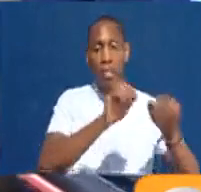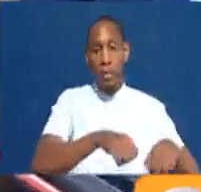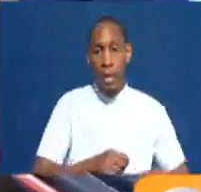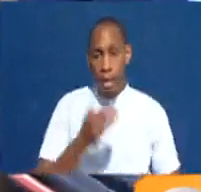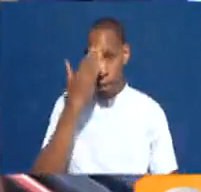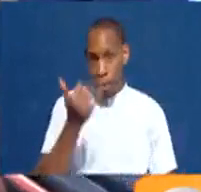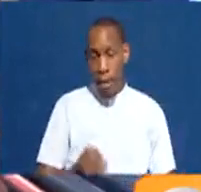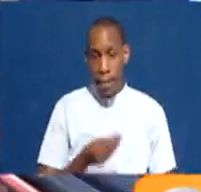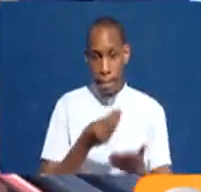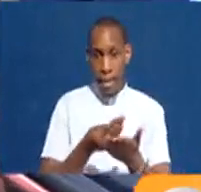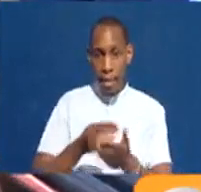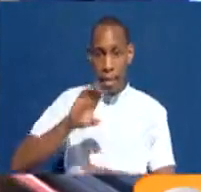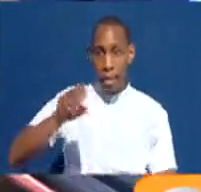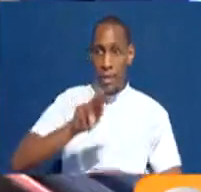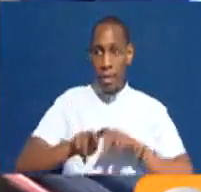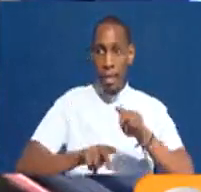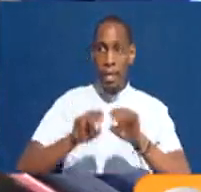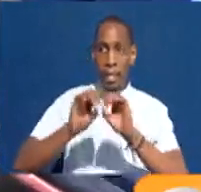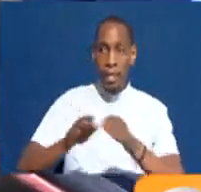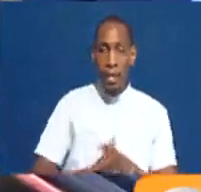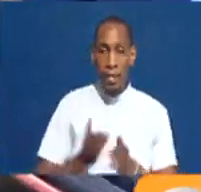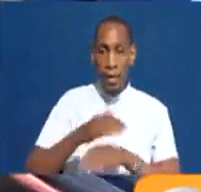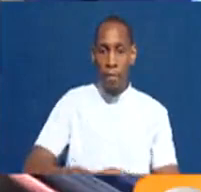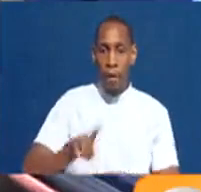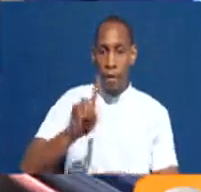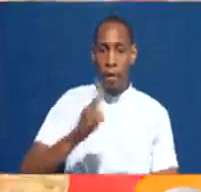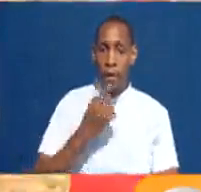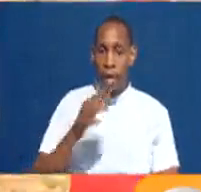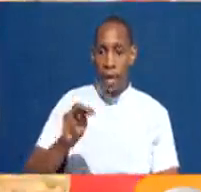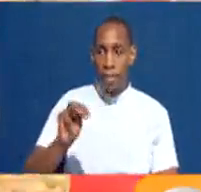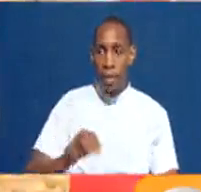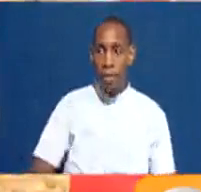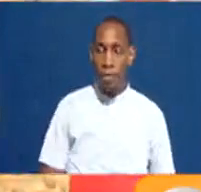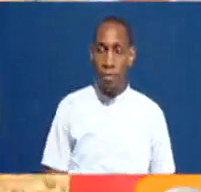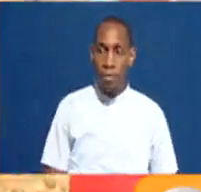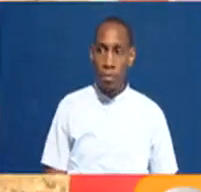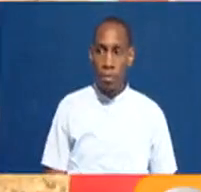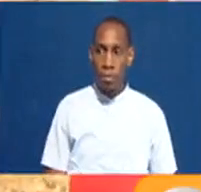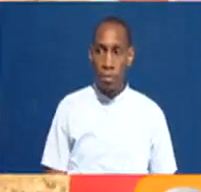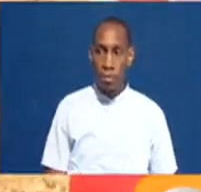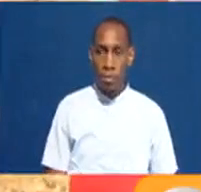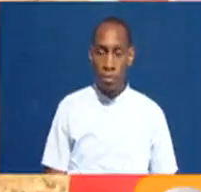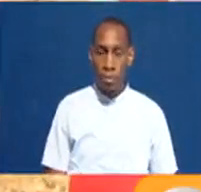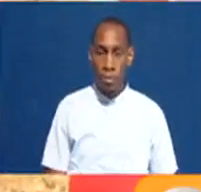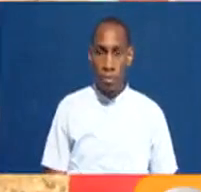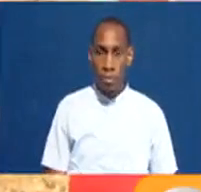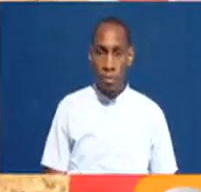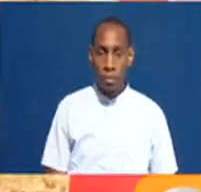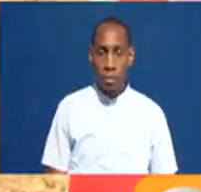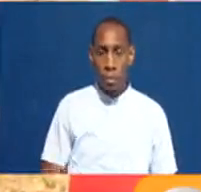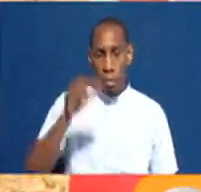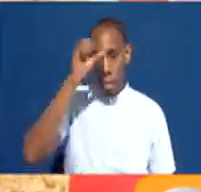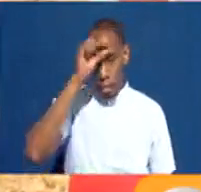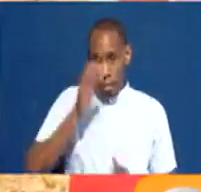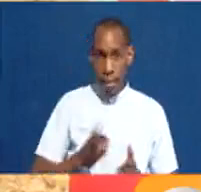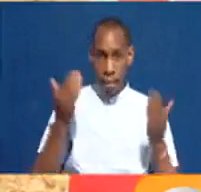kwa sababu pesa zile ambazo kaunti ya Kirinyaga imepoteza ni zaidi ya milioni 100. Kwa upande wake, gavana